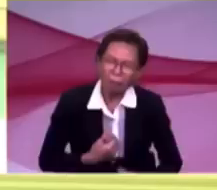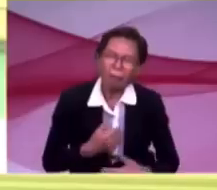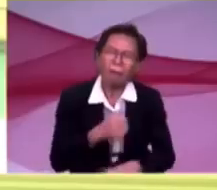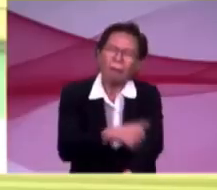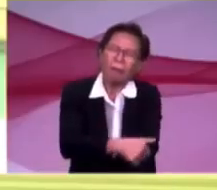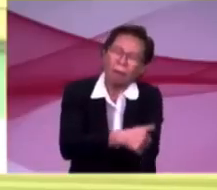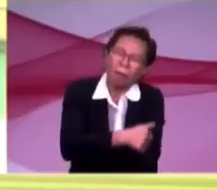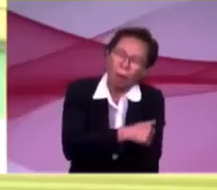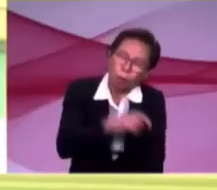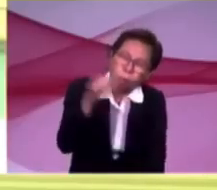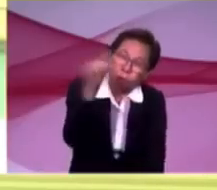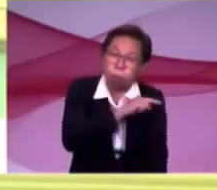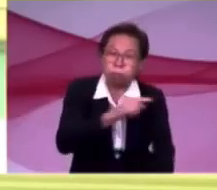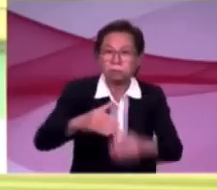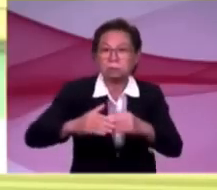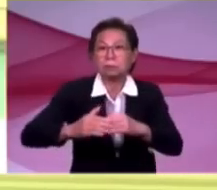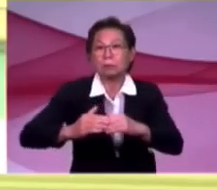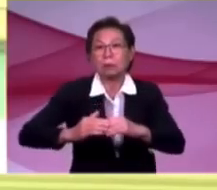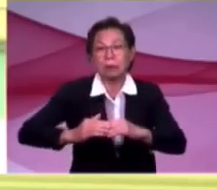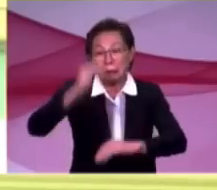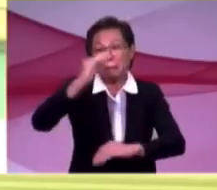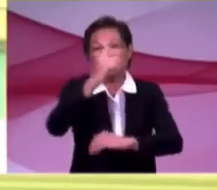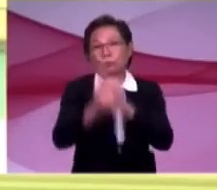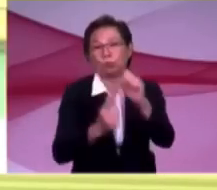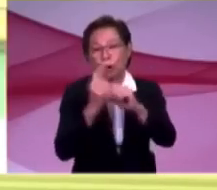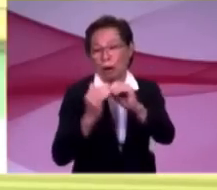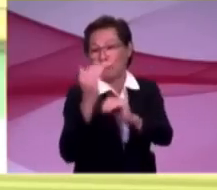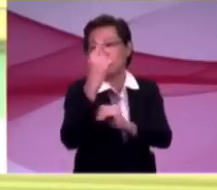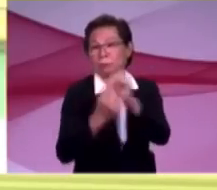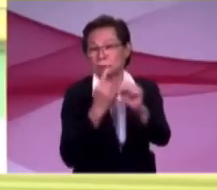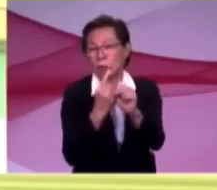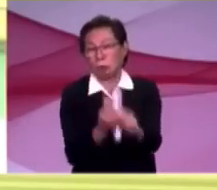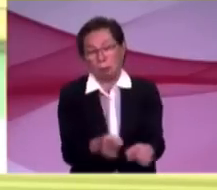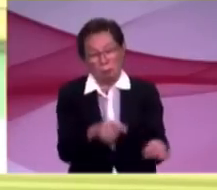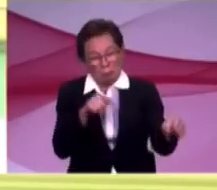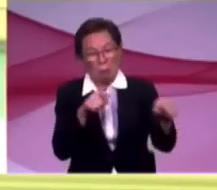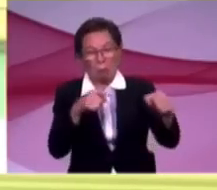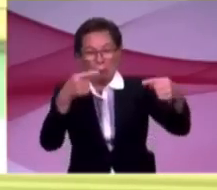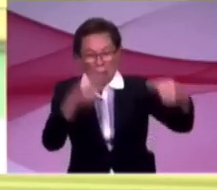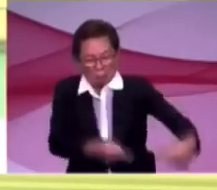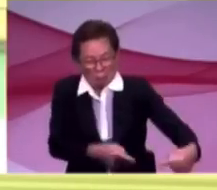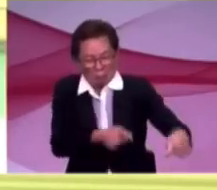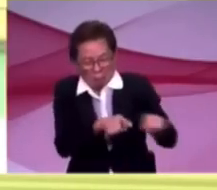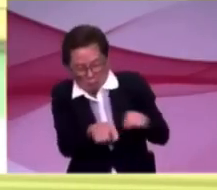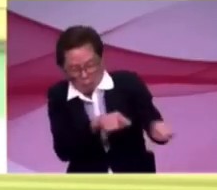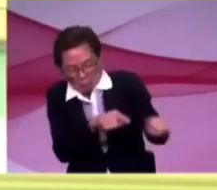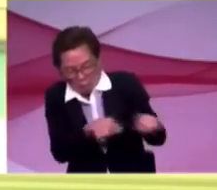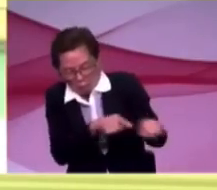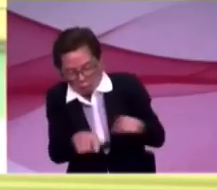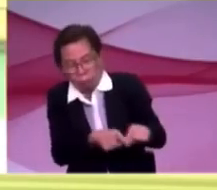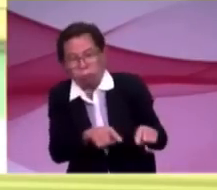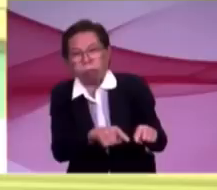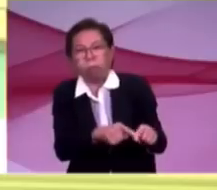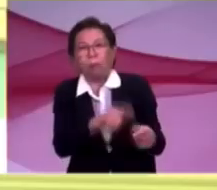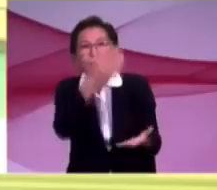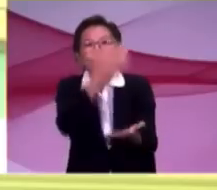melampau selepas lebih setahun berjuang untuk menangani pandemik COVID-19.